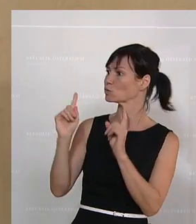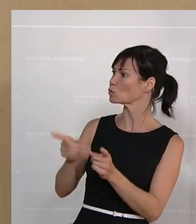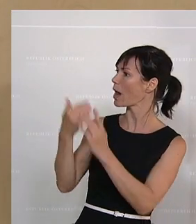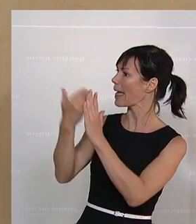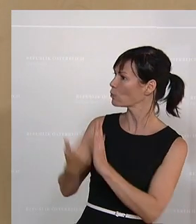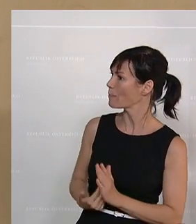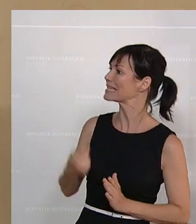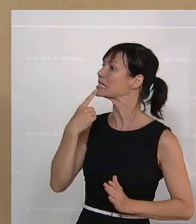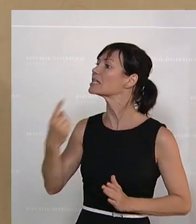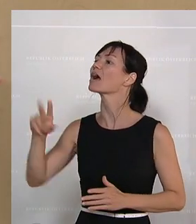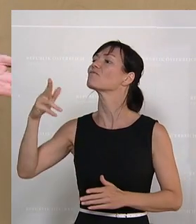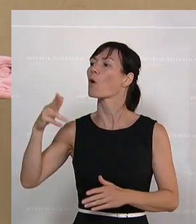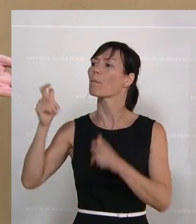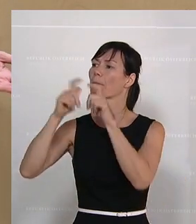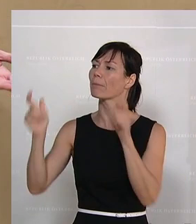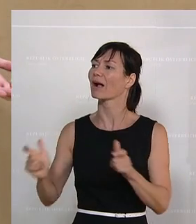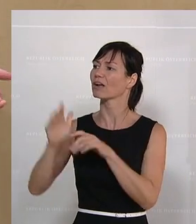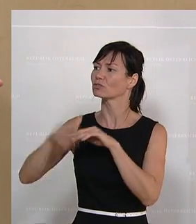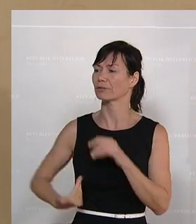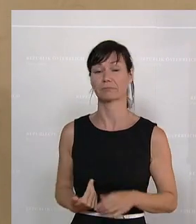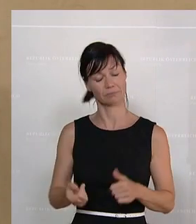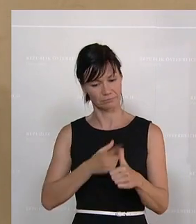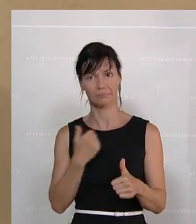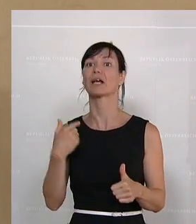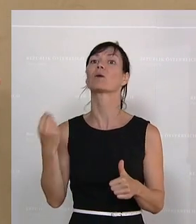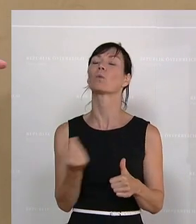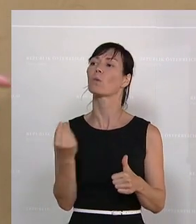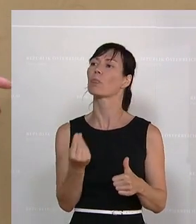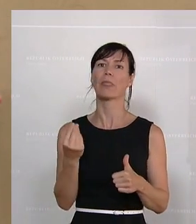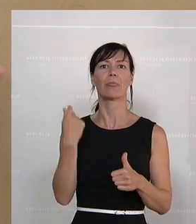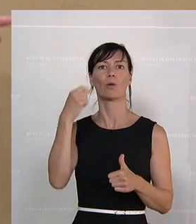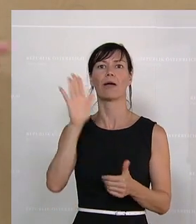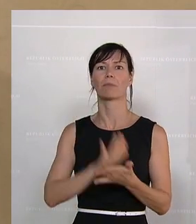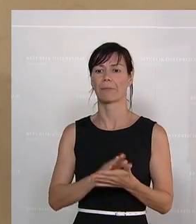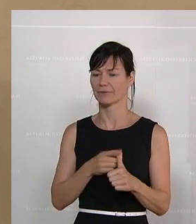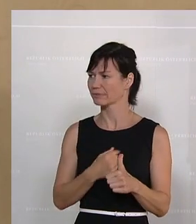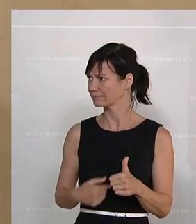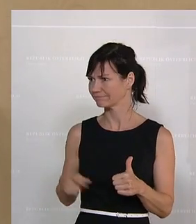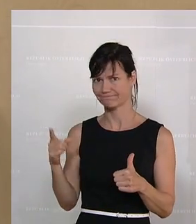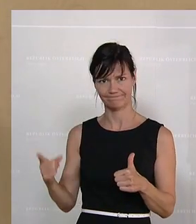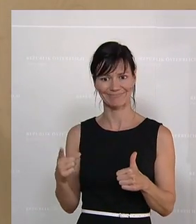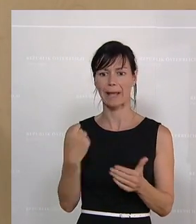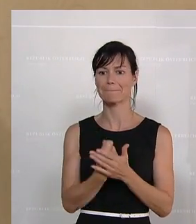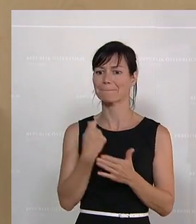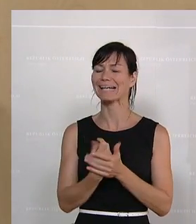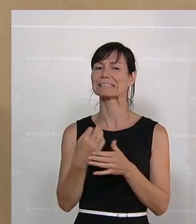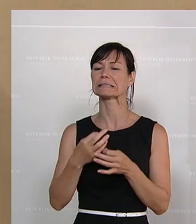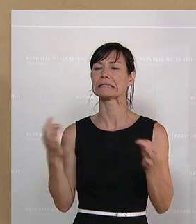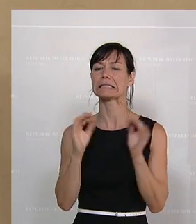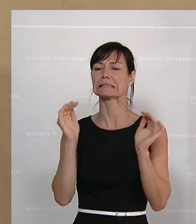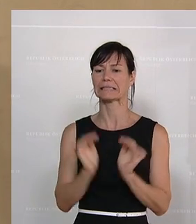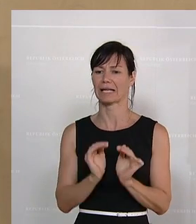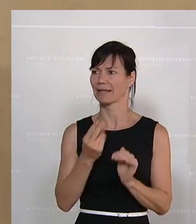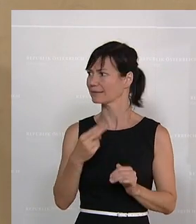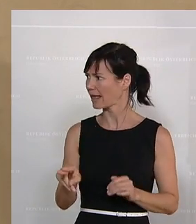ist alles bleibt teuer dieses paket senkt keinen einzigen preis sondern